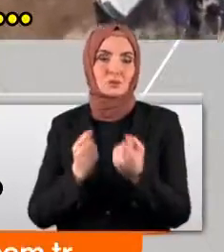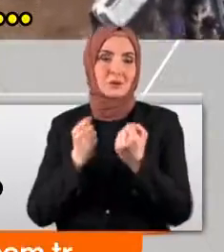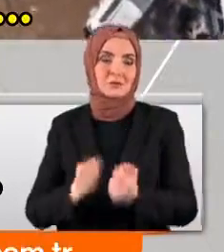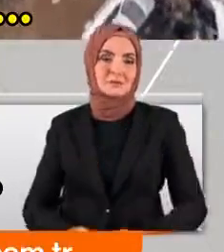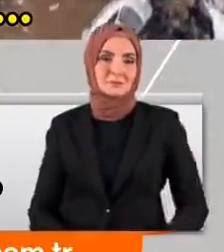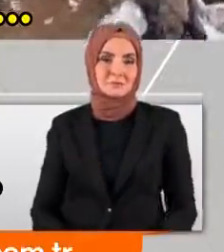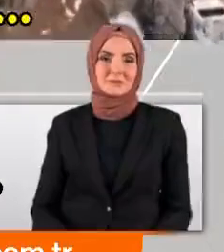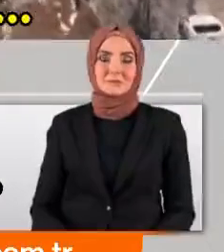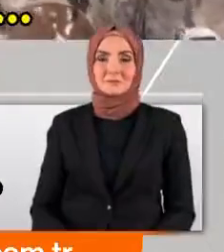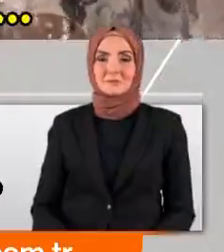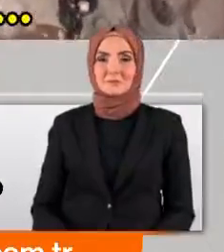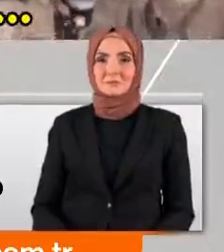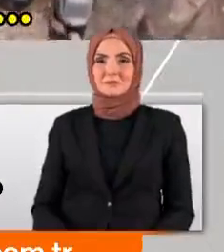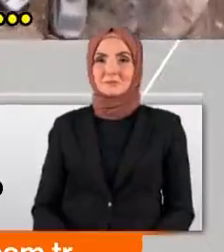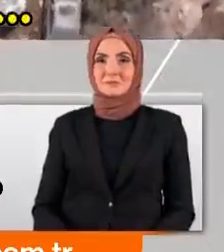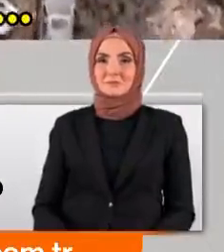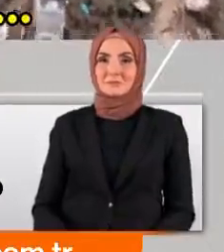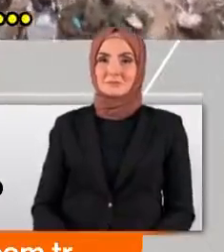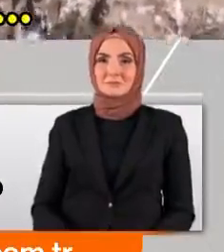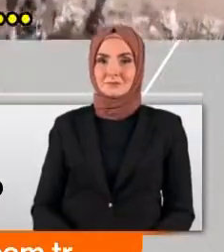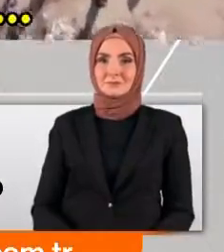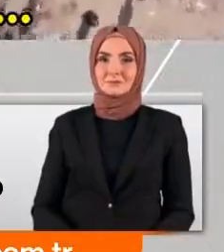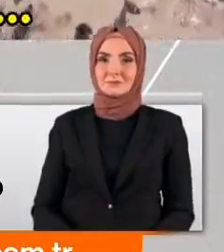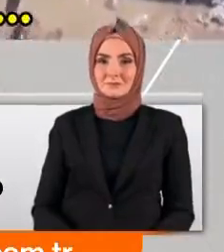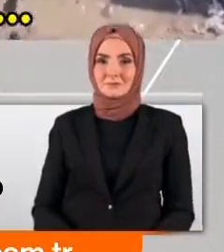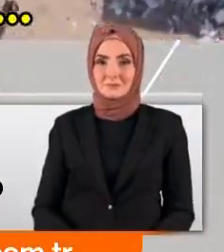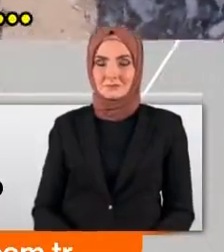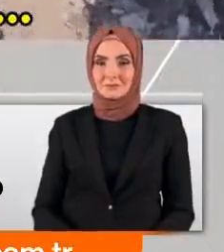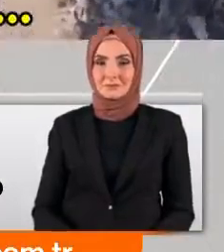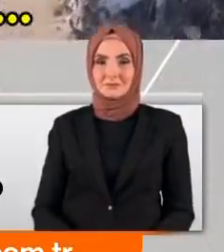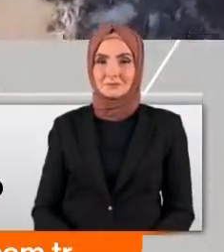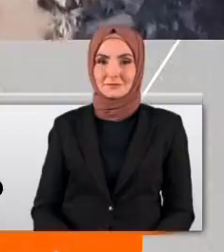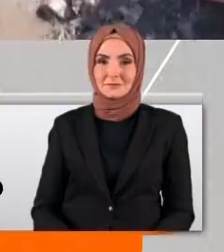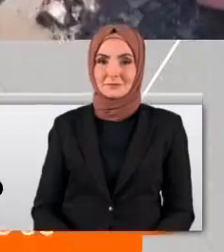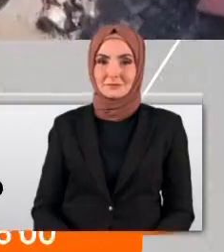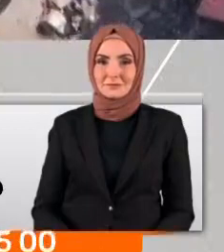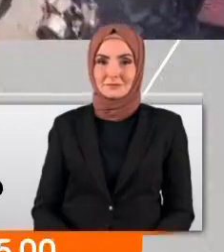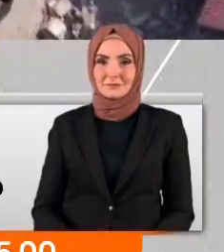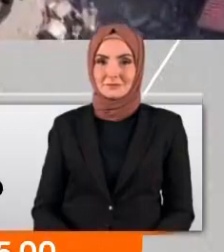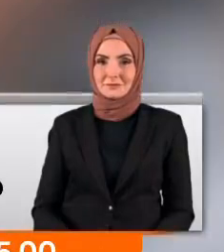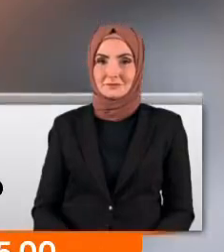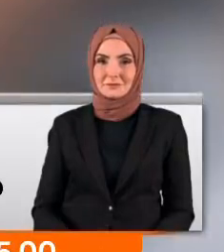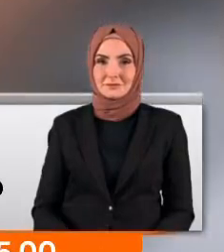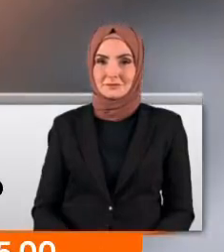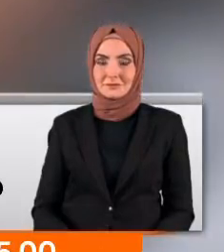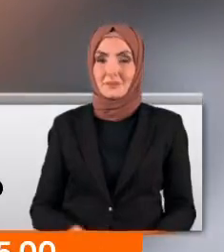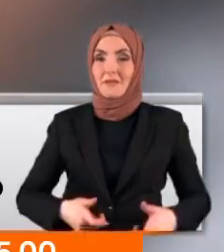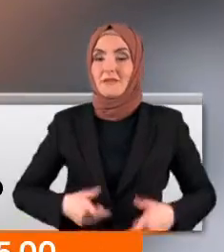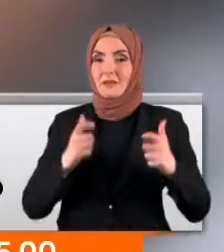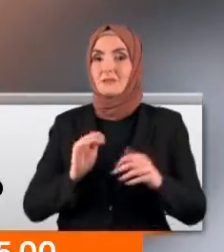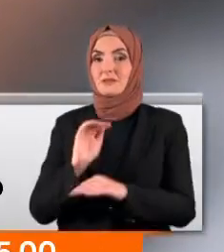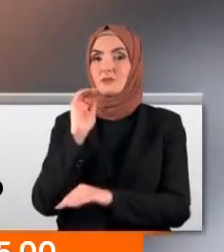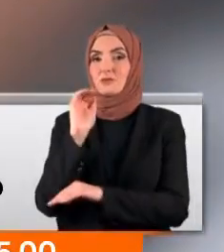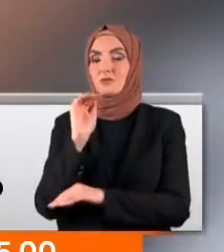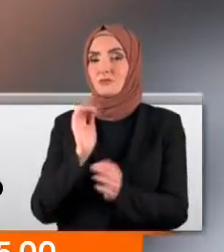de böyle somut bir şey elimde olmasını istediğim için o tiyatro metnini çok istemiştim. Çünkü kendi el yazısı vardı. Hatay'da yaşayan